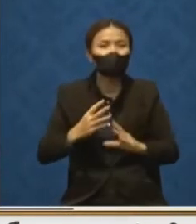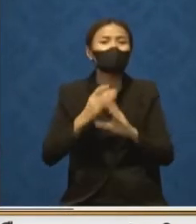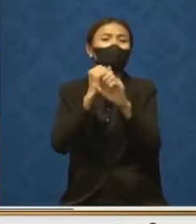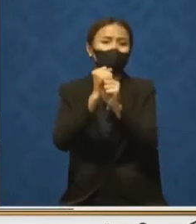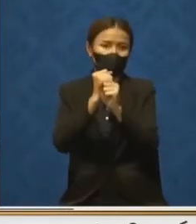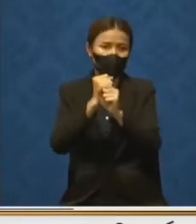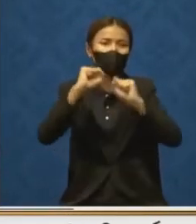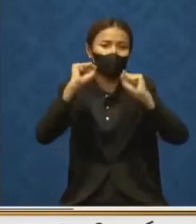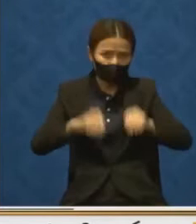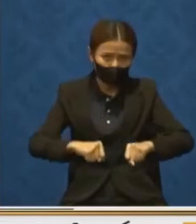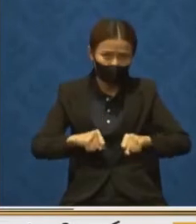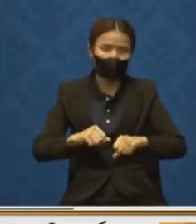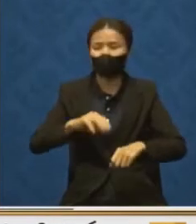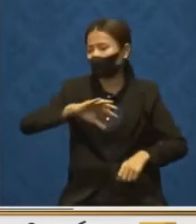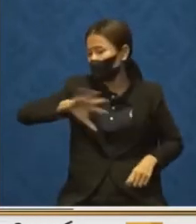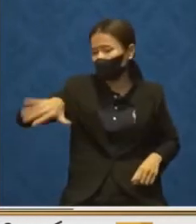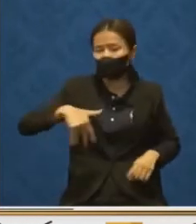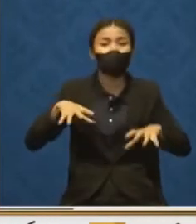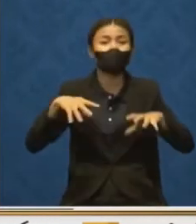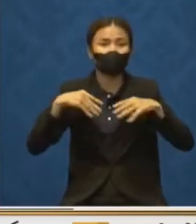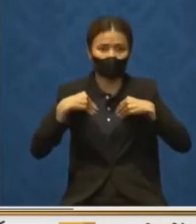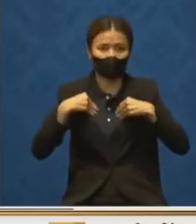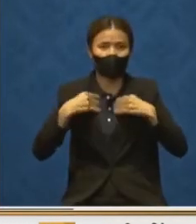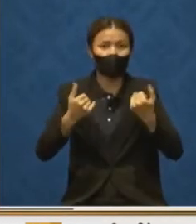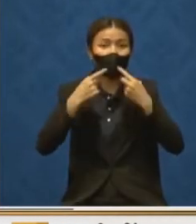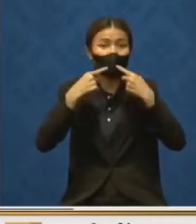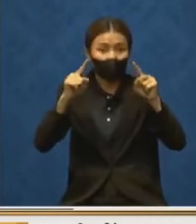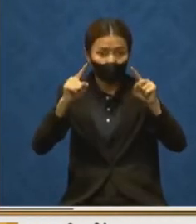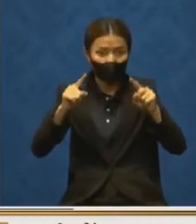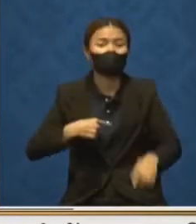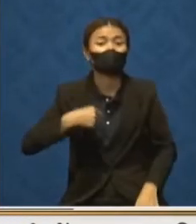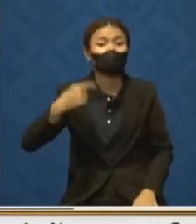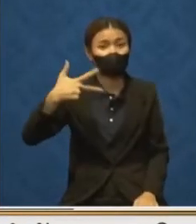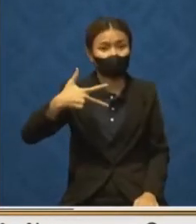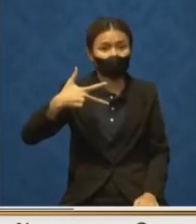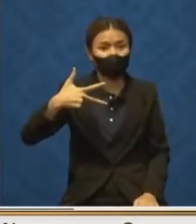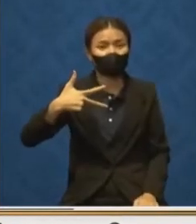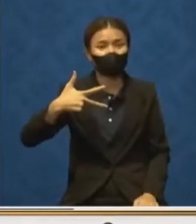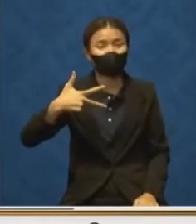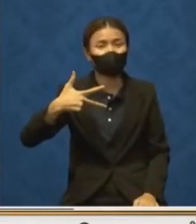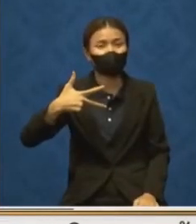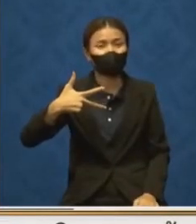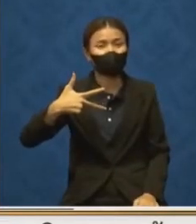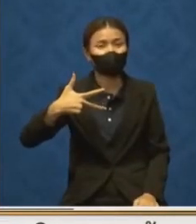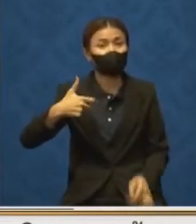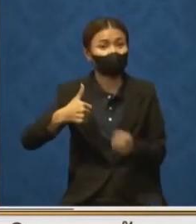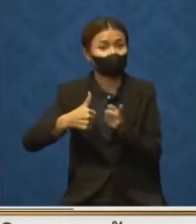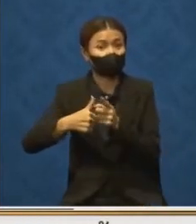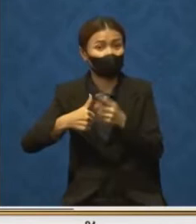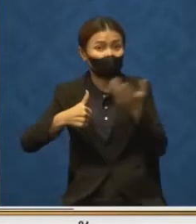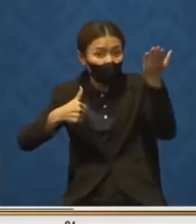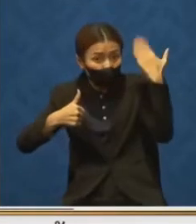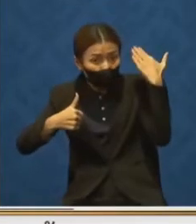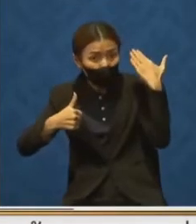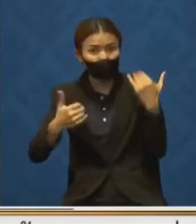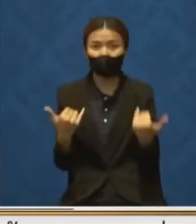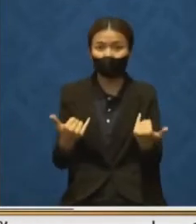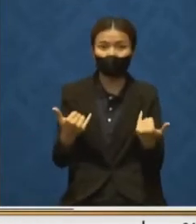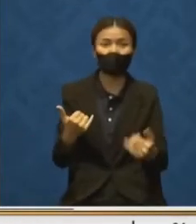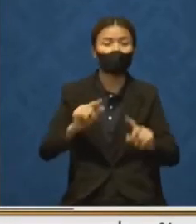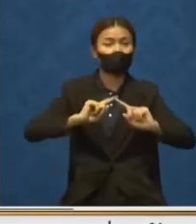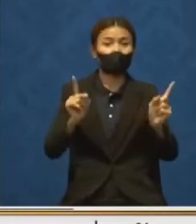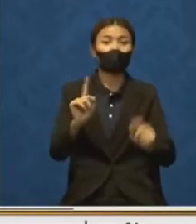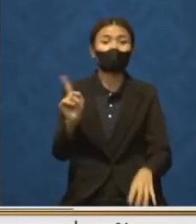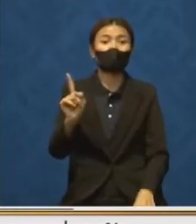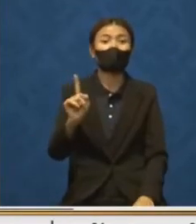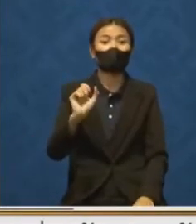านณัฐวุฒิเนี่ยนะครับสามข้อแรกเนี่ยเดิมมันเป็นยังไงของใหม่นี่มันต่างกันยังไงเดิ